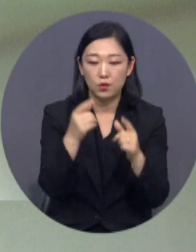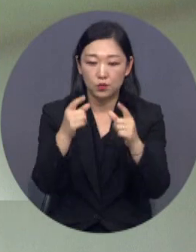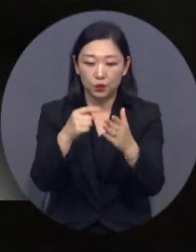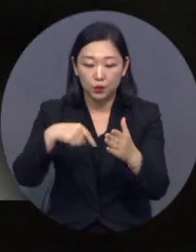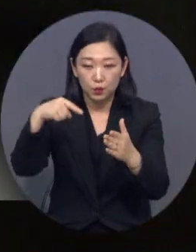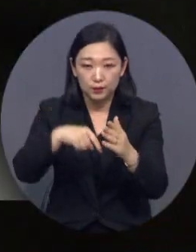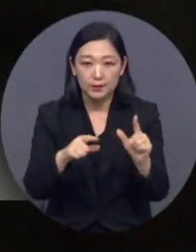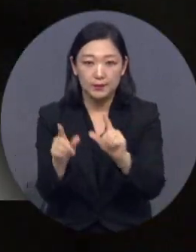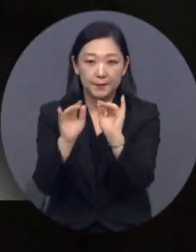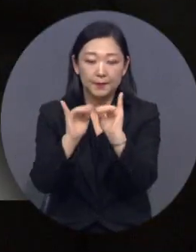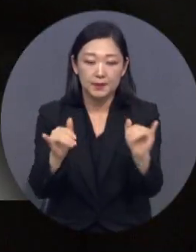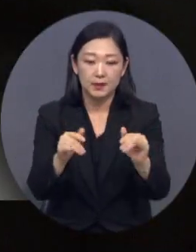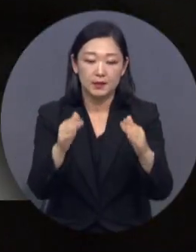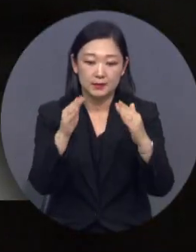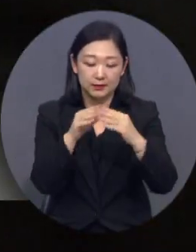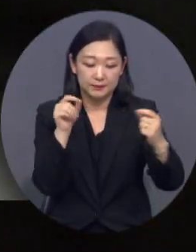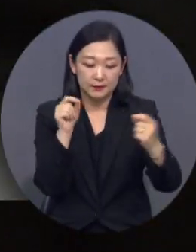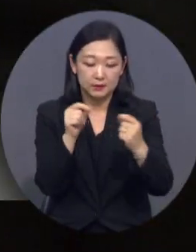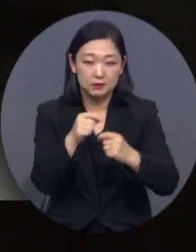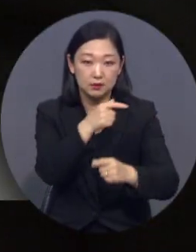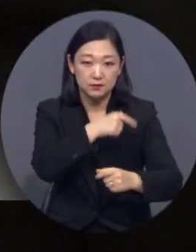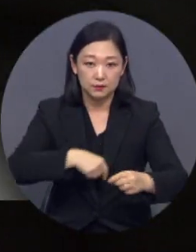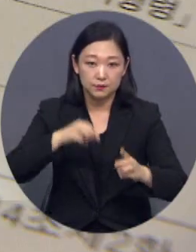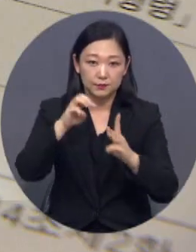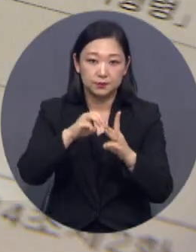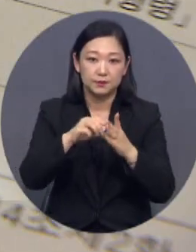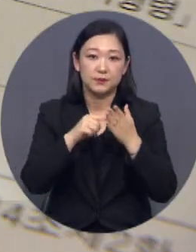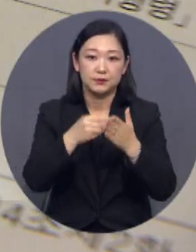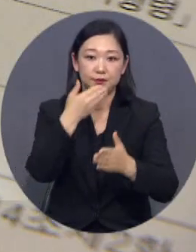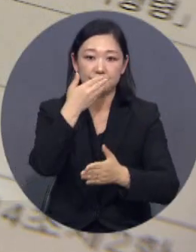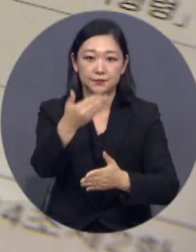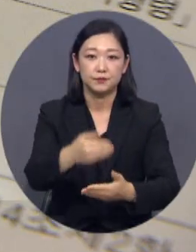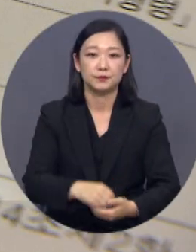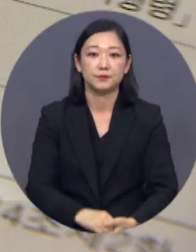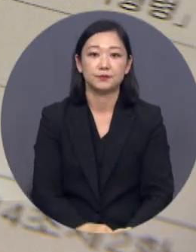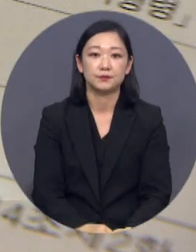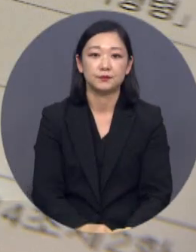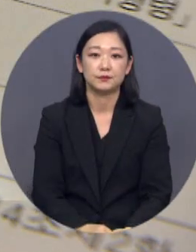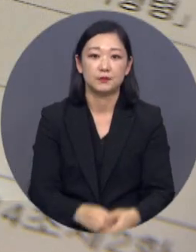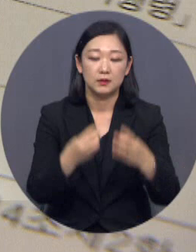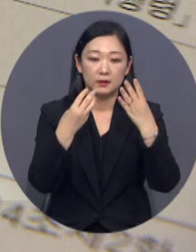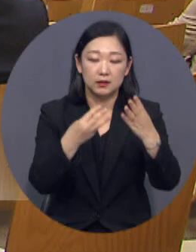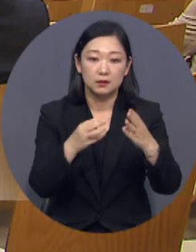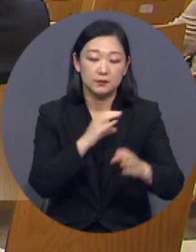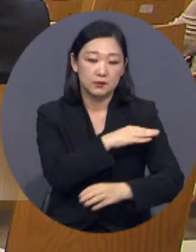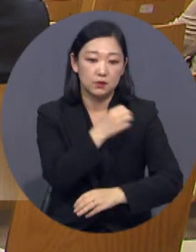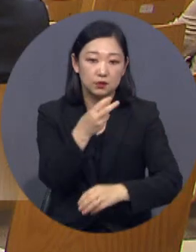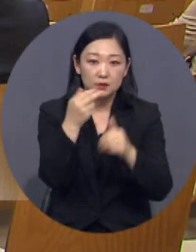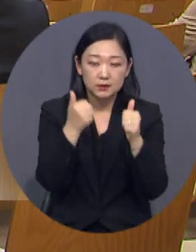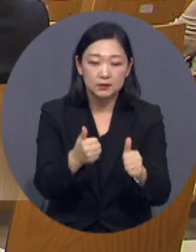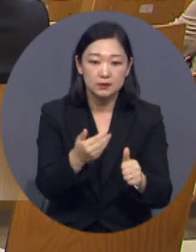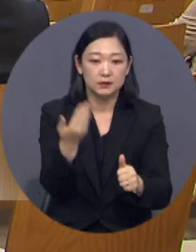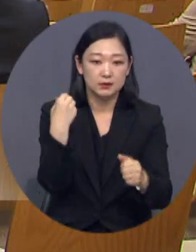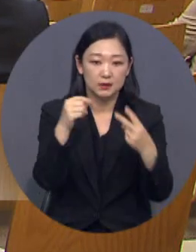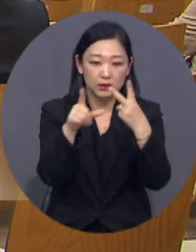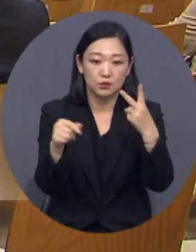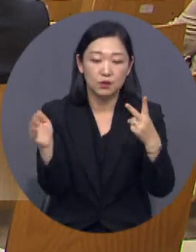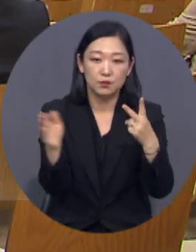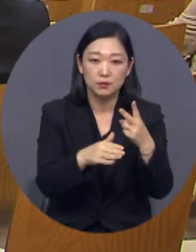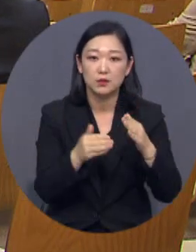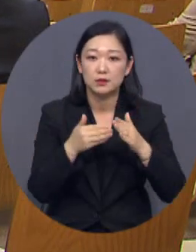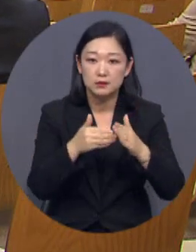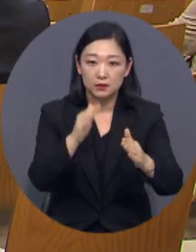돈에 거주자는 주소지 읍면동 주민센터 등에서 신청할 수 있습니다 4.3 직권재심은 지난해 2월부터 이뤄지고